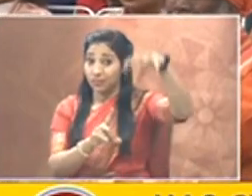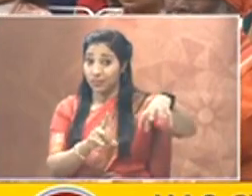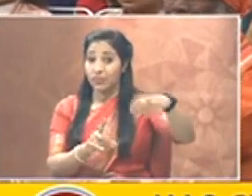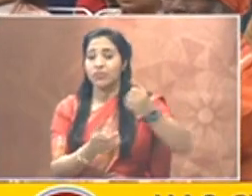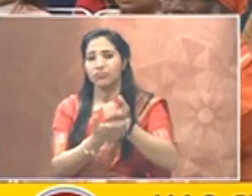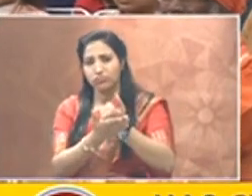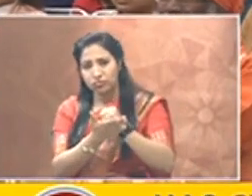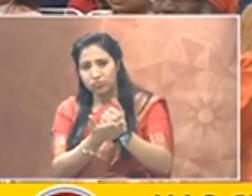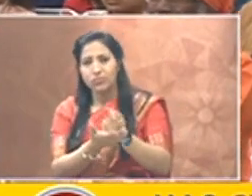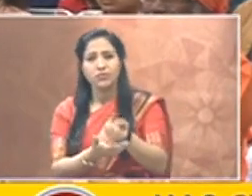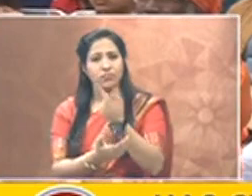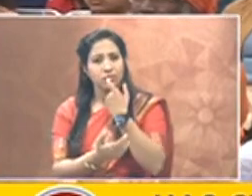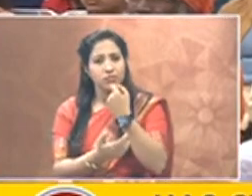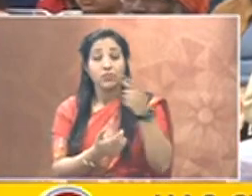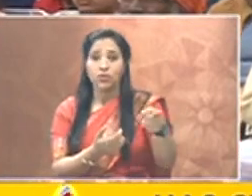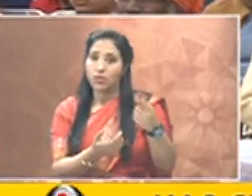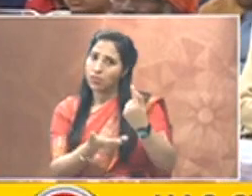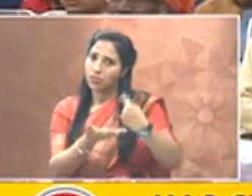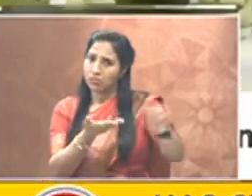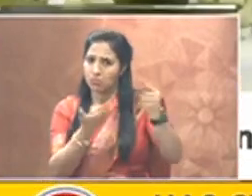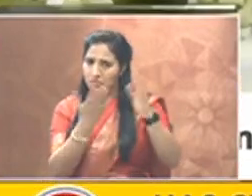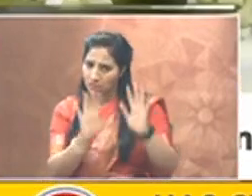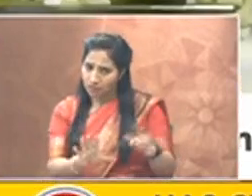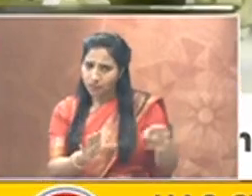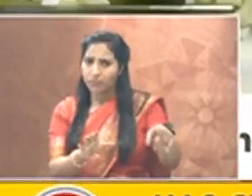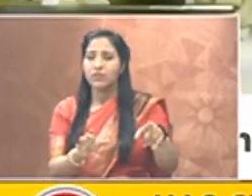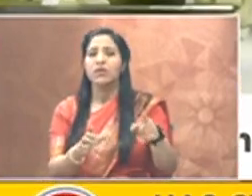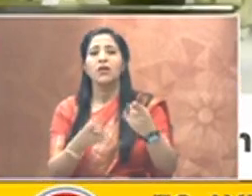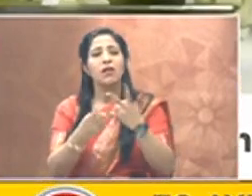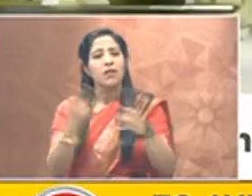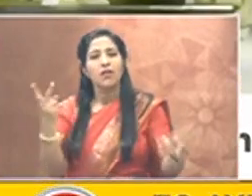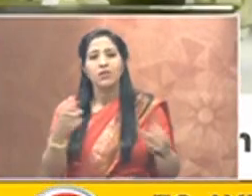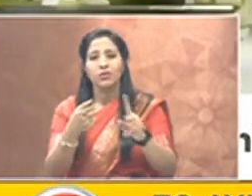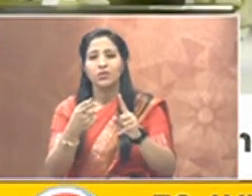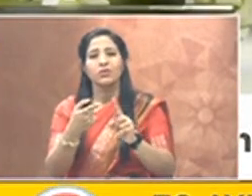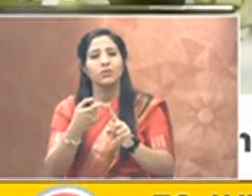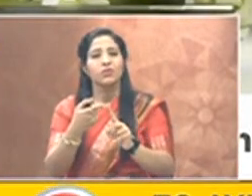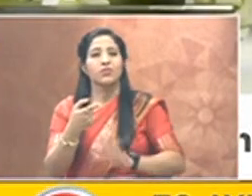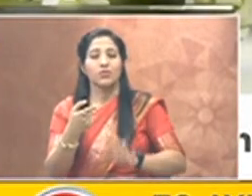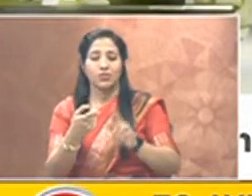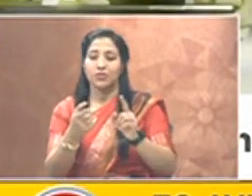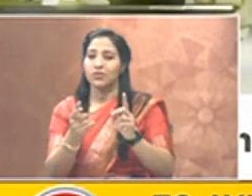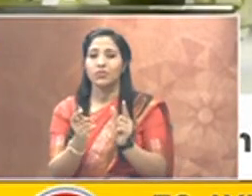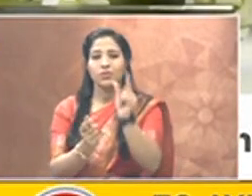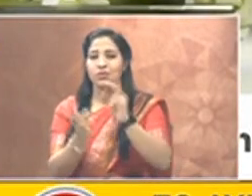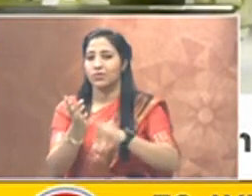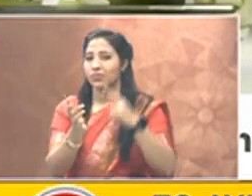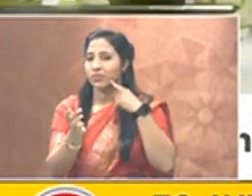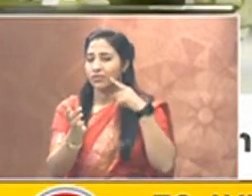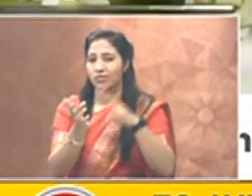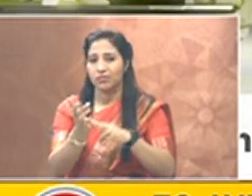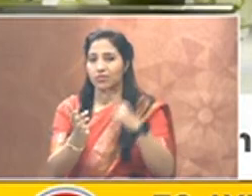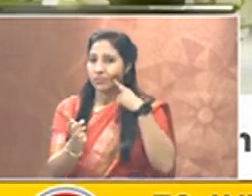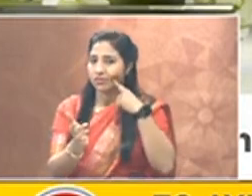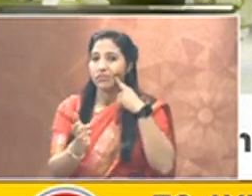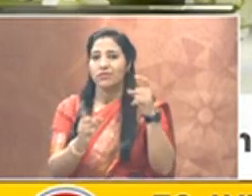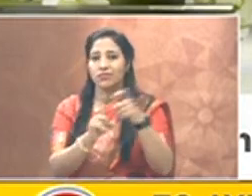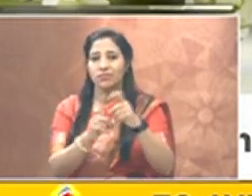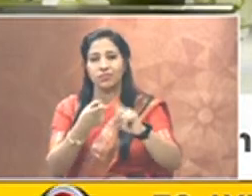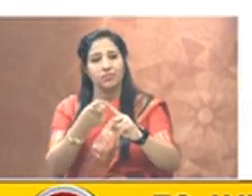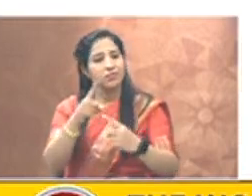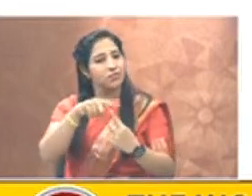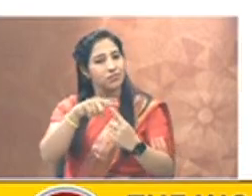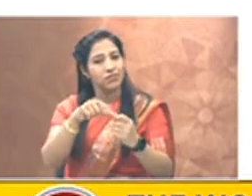आयुर्वेद, सिद्ध और यूनानी चिकित्सा से जुड़े डेटा और शब्दावली का वर्गीकरण किया